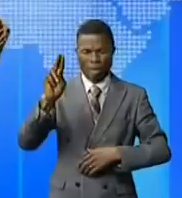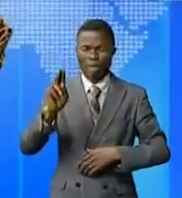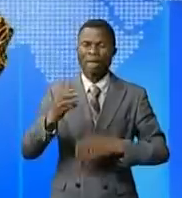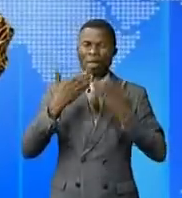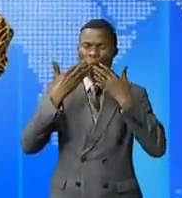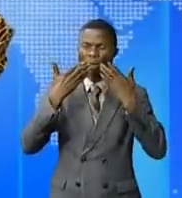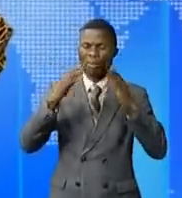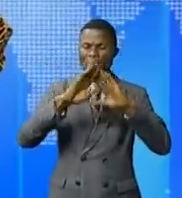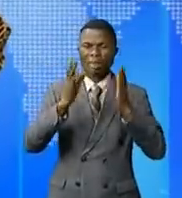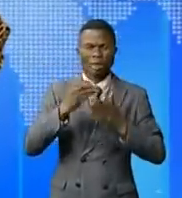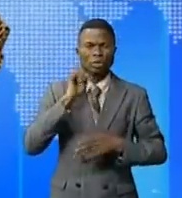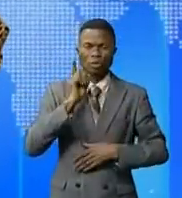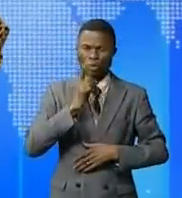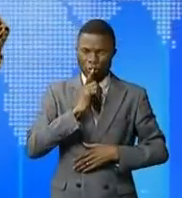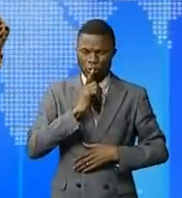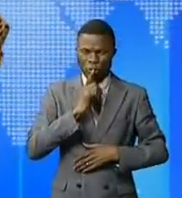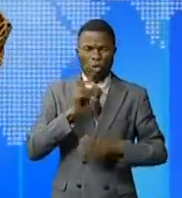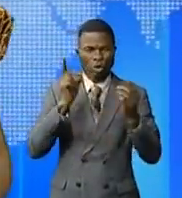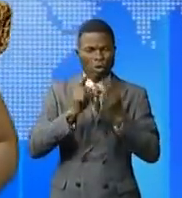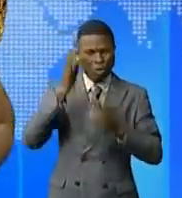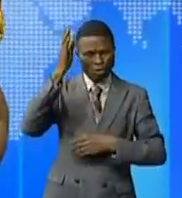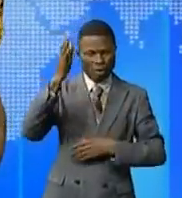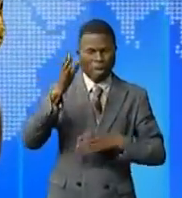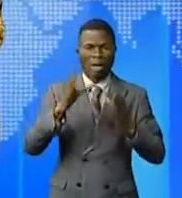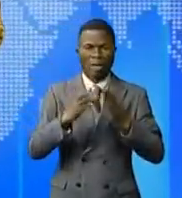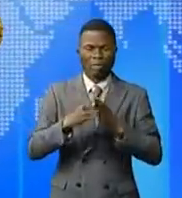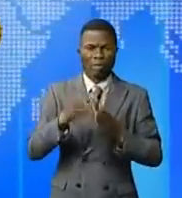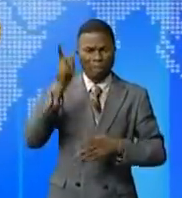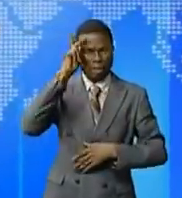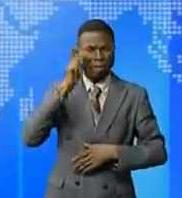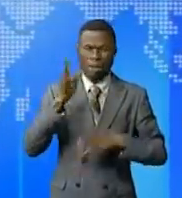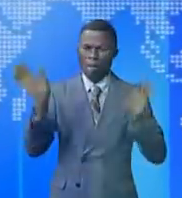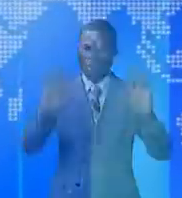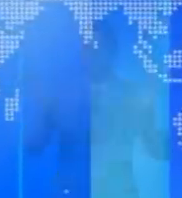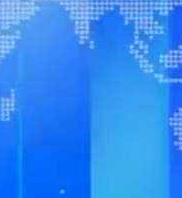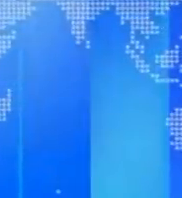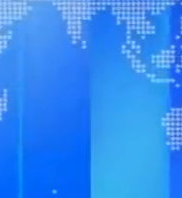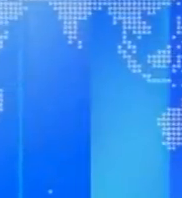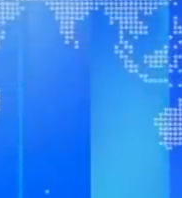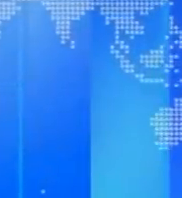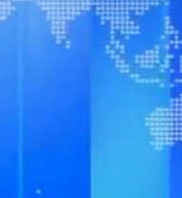Sandra Nyangitabou. 23h, Serge Merlin-Mata. Au revoir et à la prochaine.